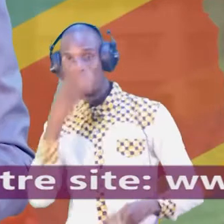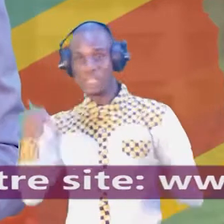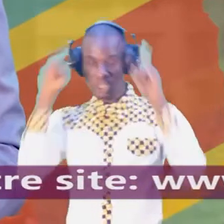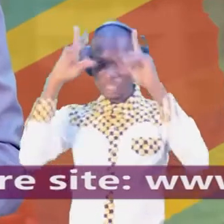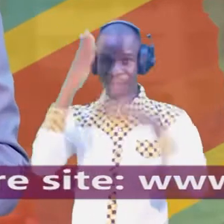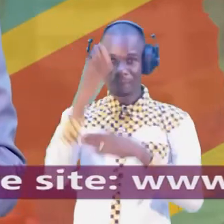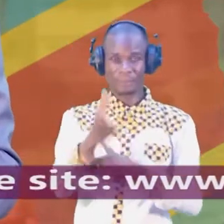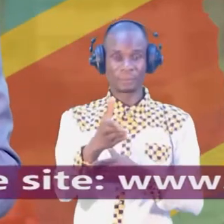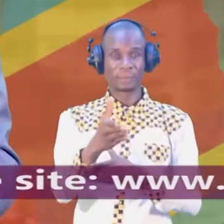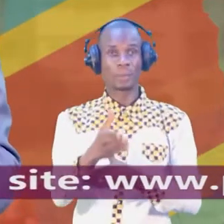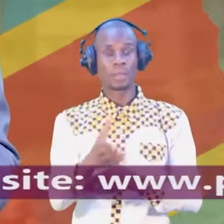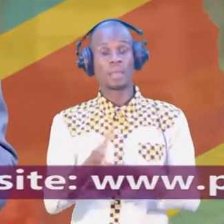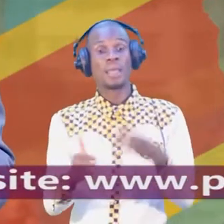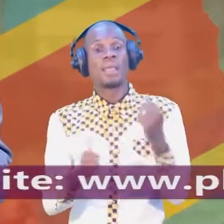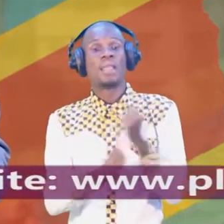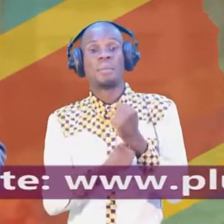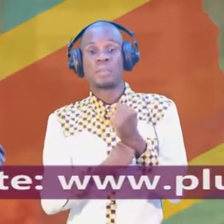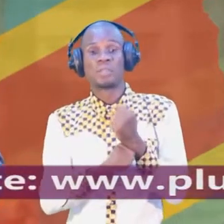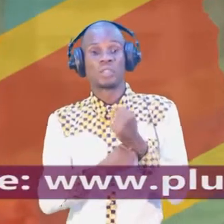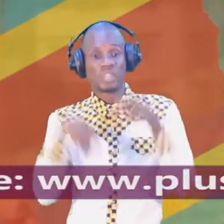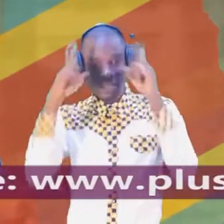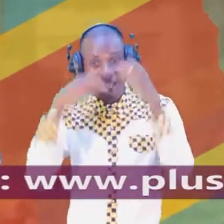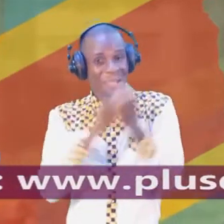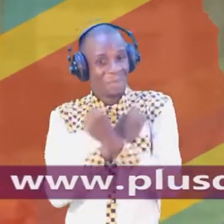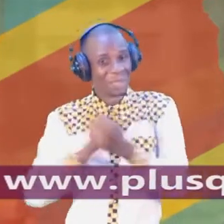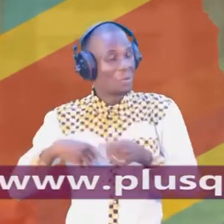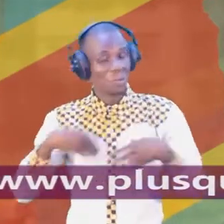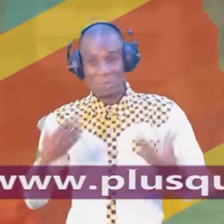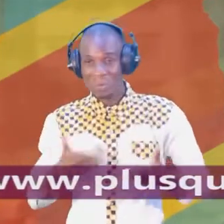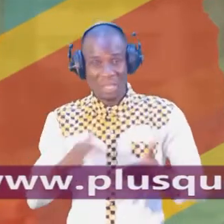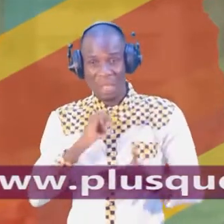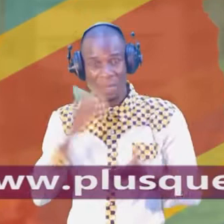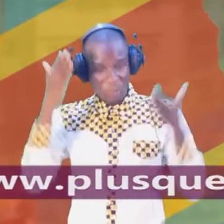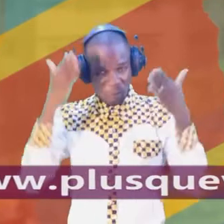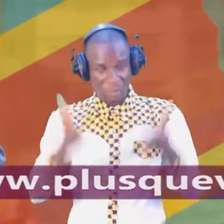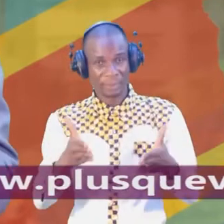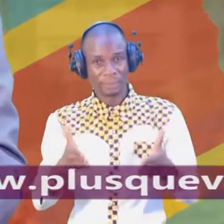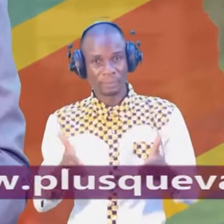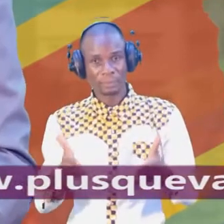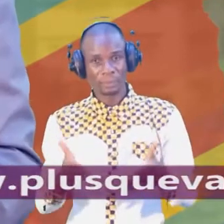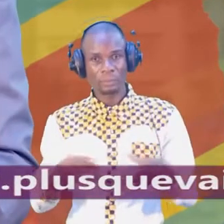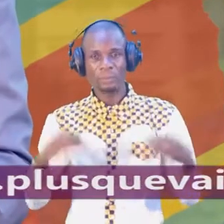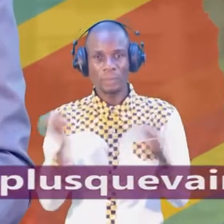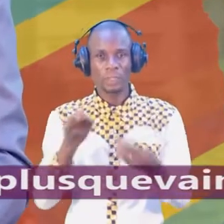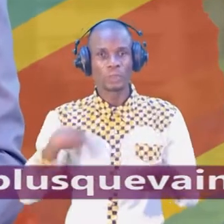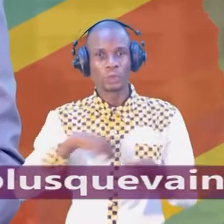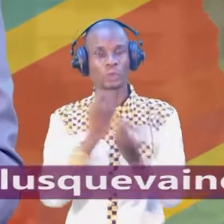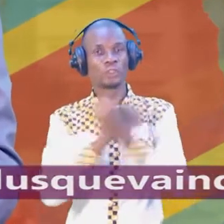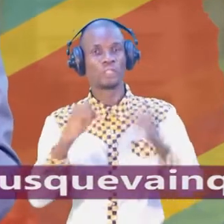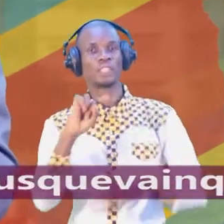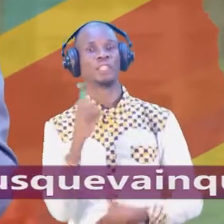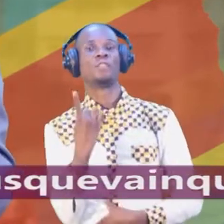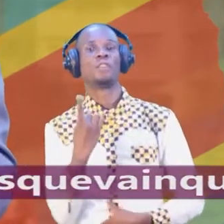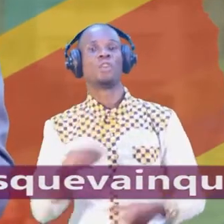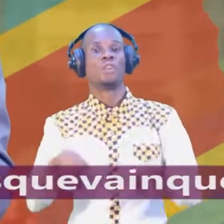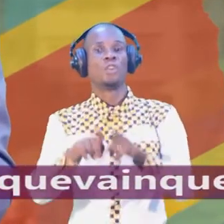olembi monguna akoki kolonga mpe alongoli babiwa tala ntina nini tozali kobikisama mbala moko